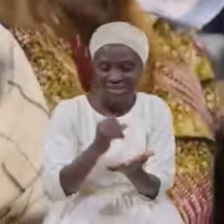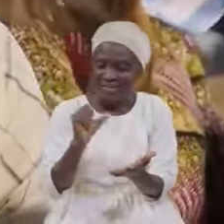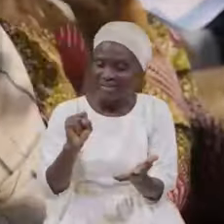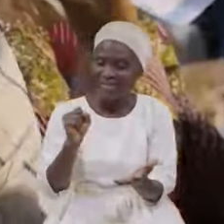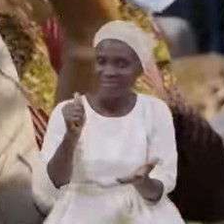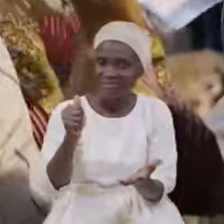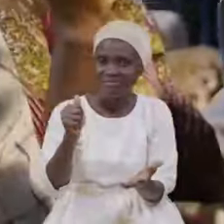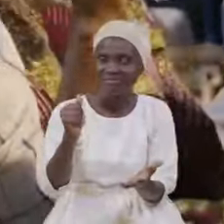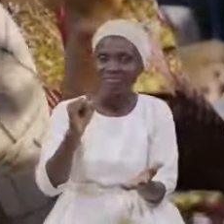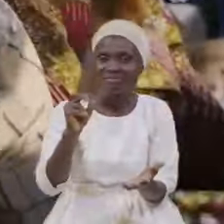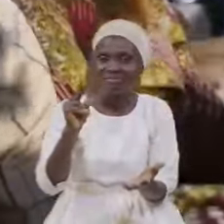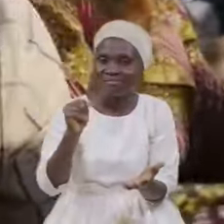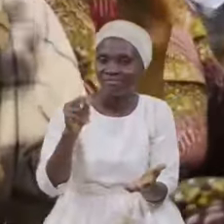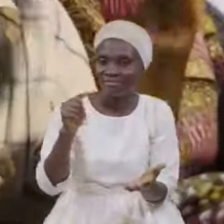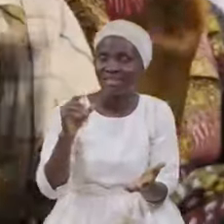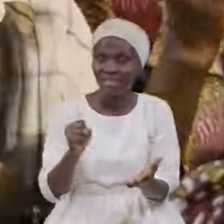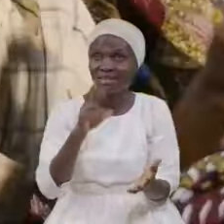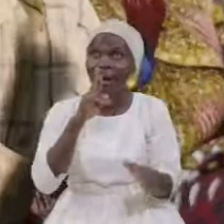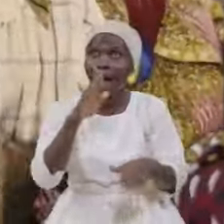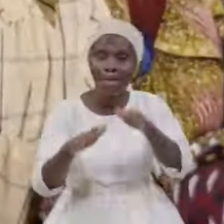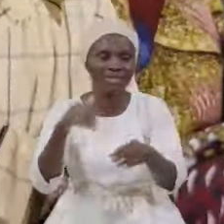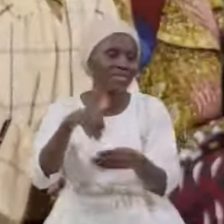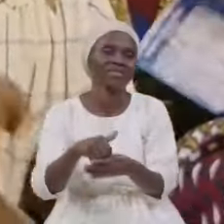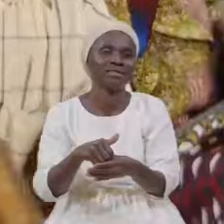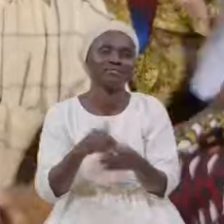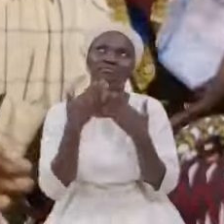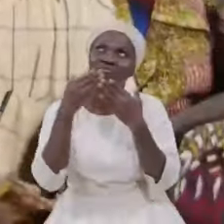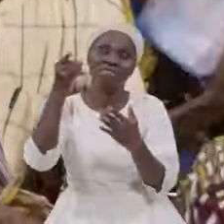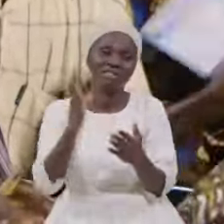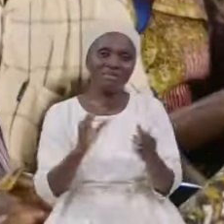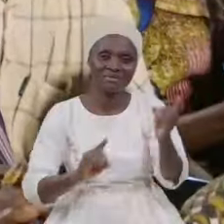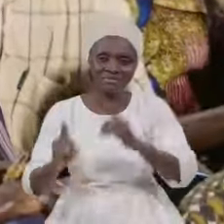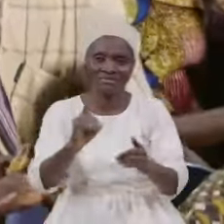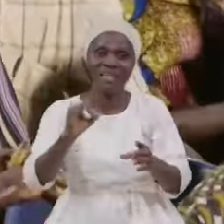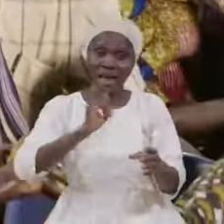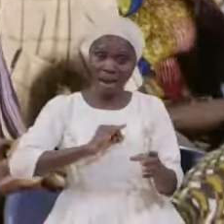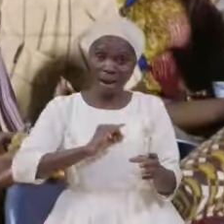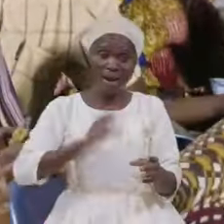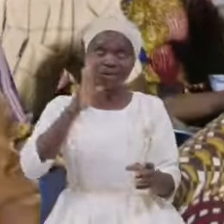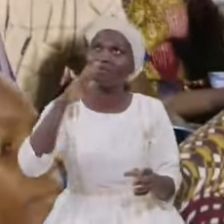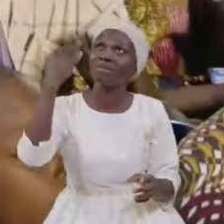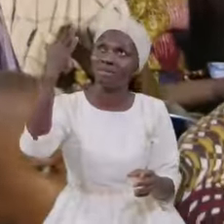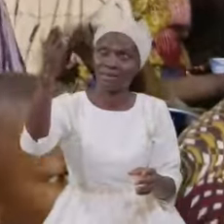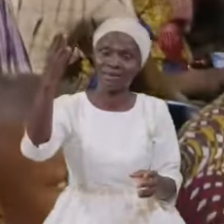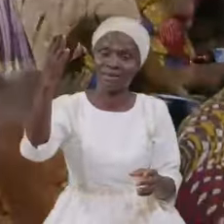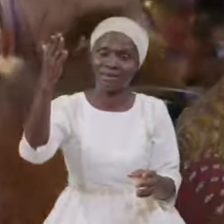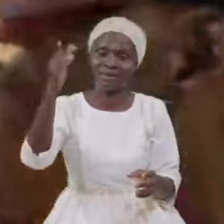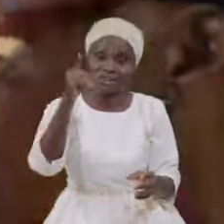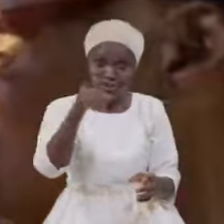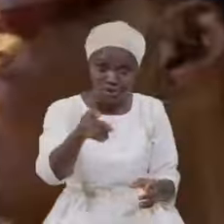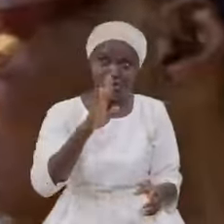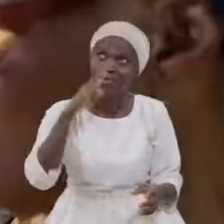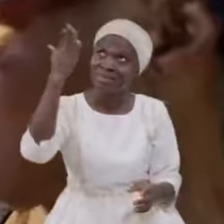Je serai là. et tu seras là au nom de